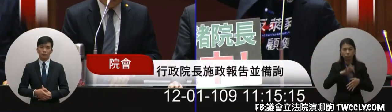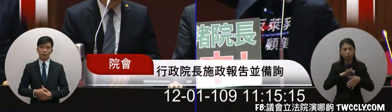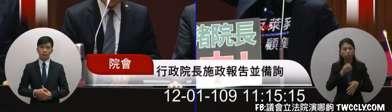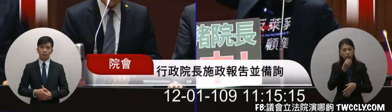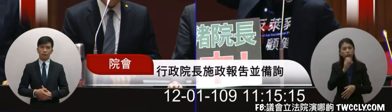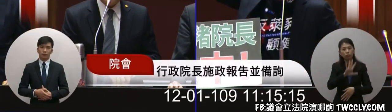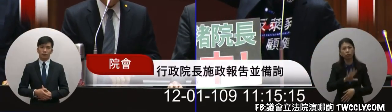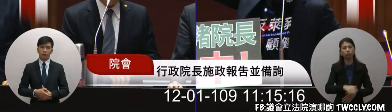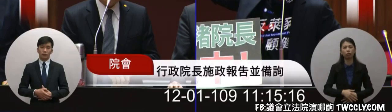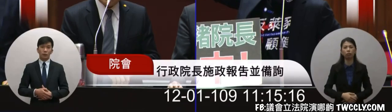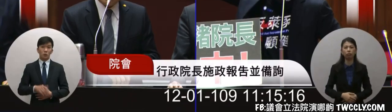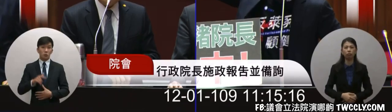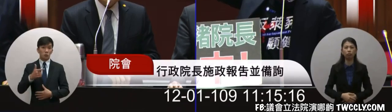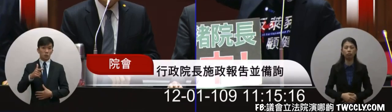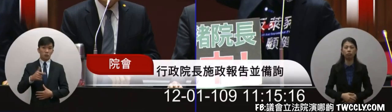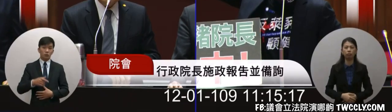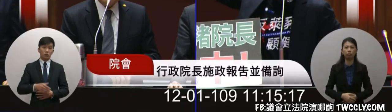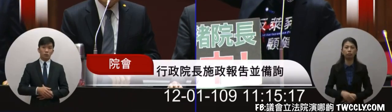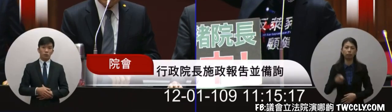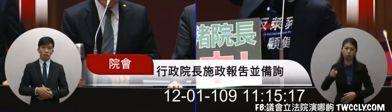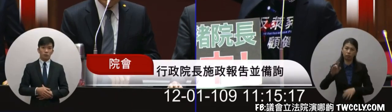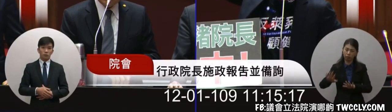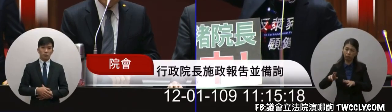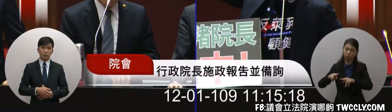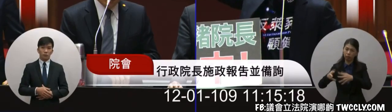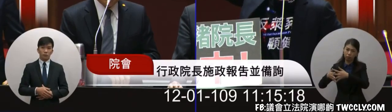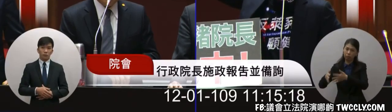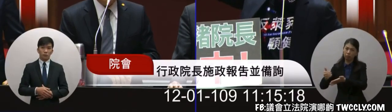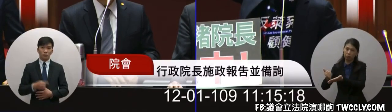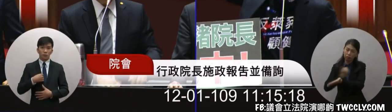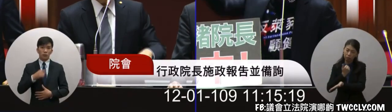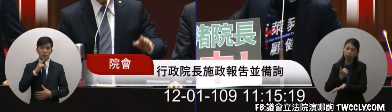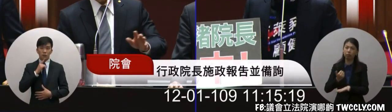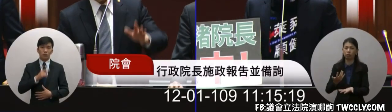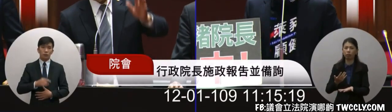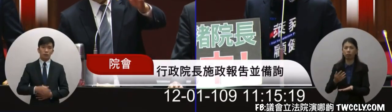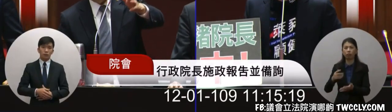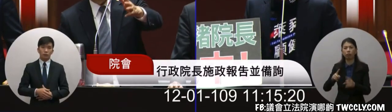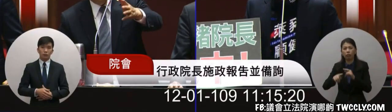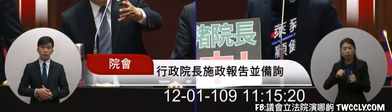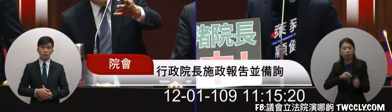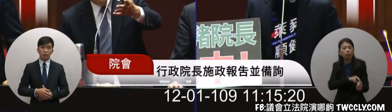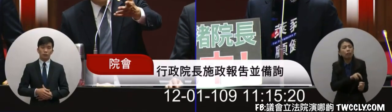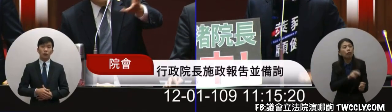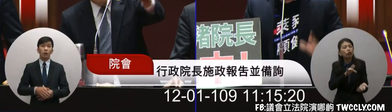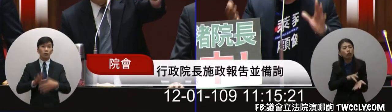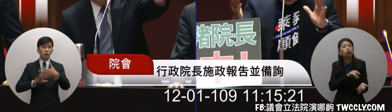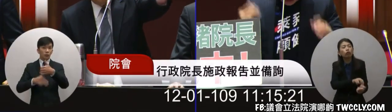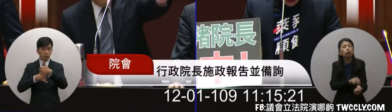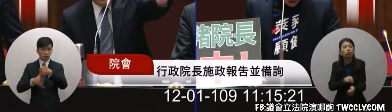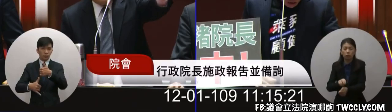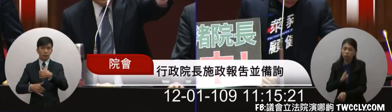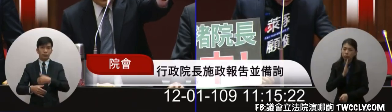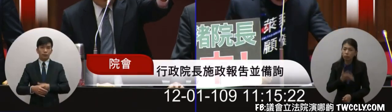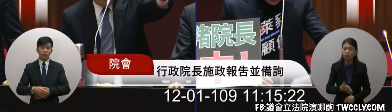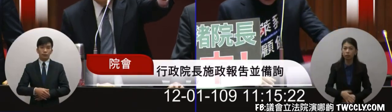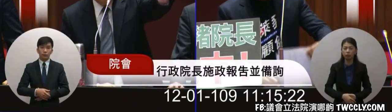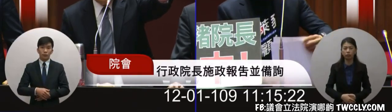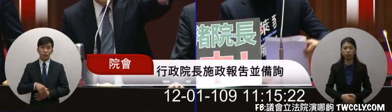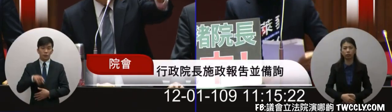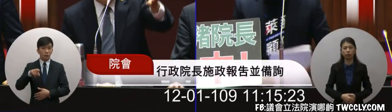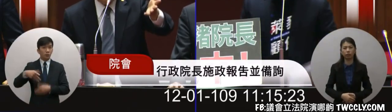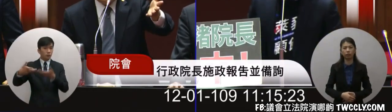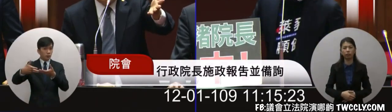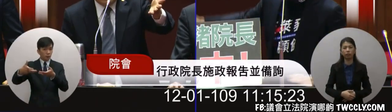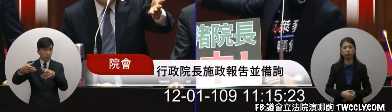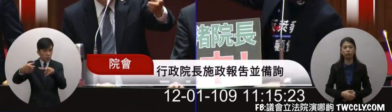进口莱克多巴胺的猪肉，不就等于是要为国人毒猪吗？ 你要这个你要揭露，揭